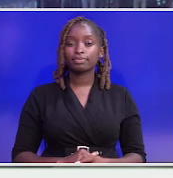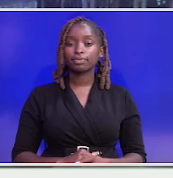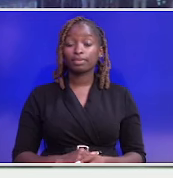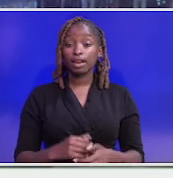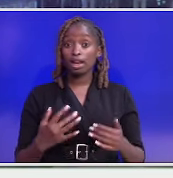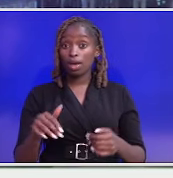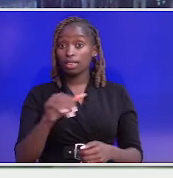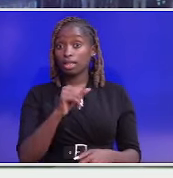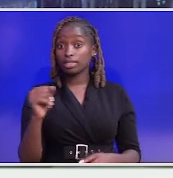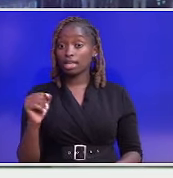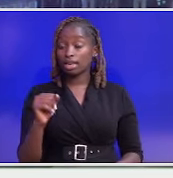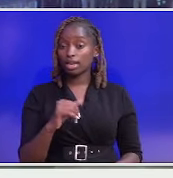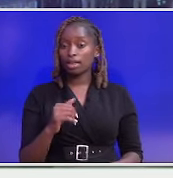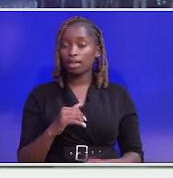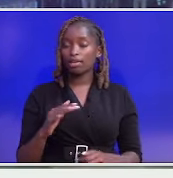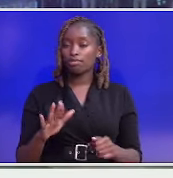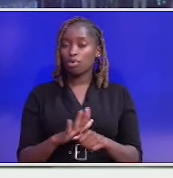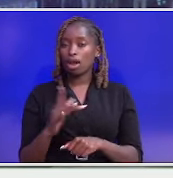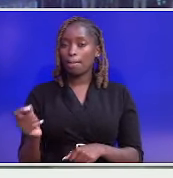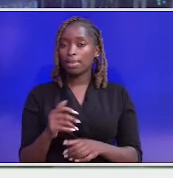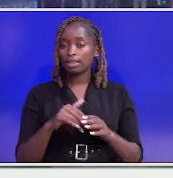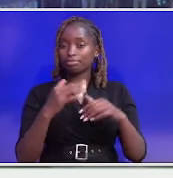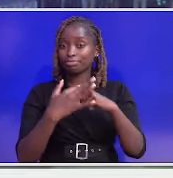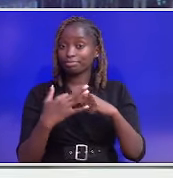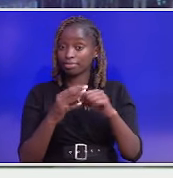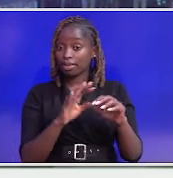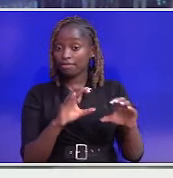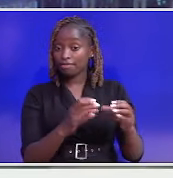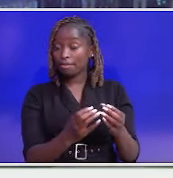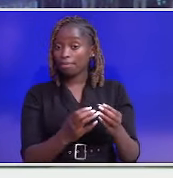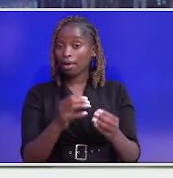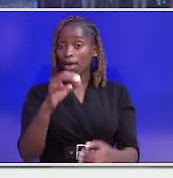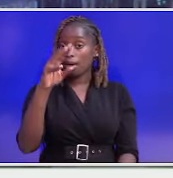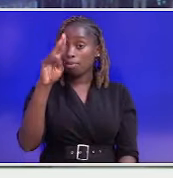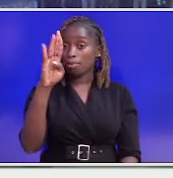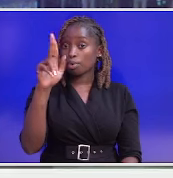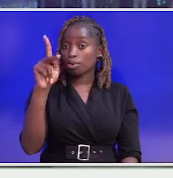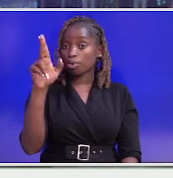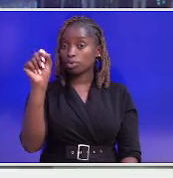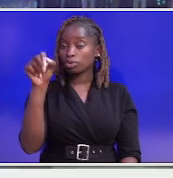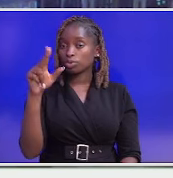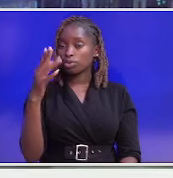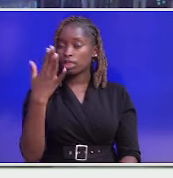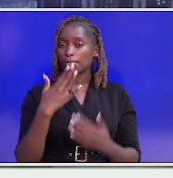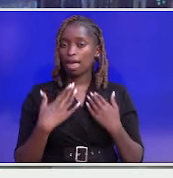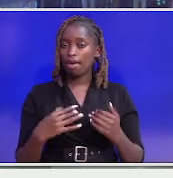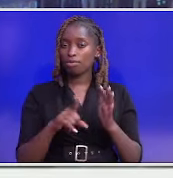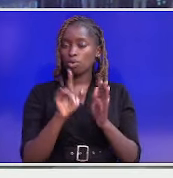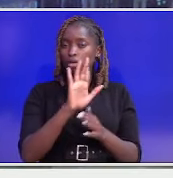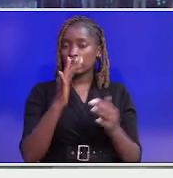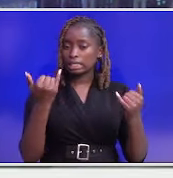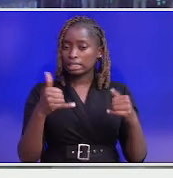Neko mwezi mzima wa Agosti, kabila la Bukusu, moja ya jamii ya Waluhya, wana sherehe maalum ya